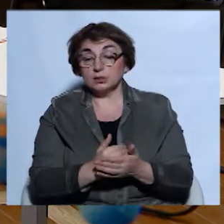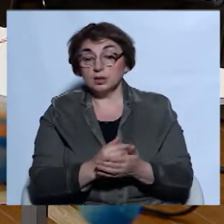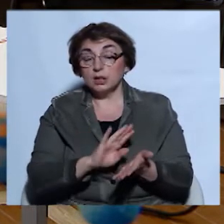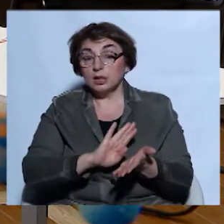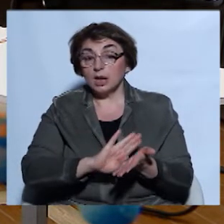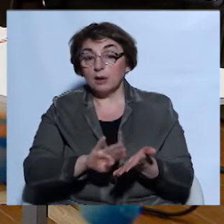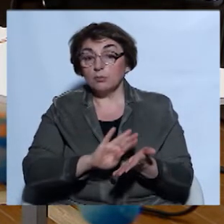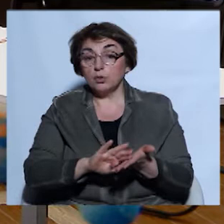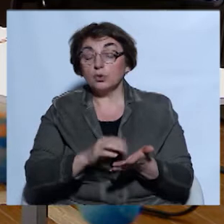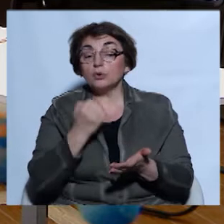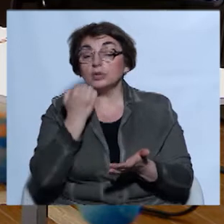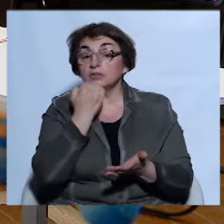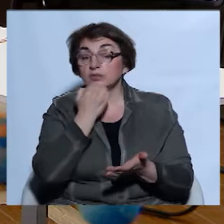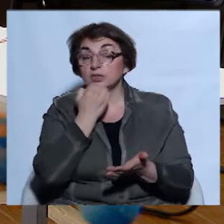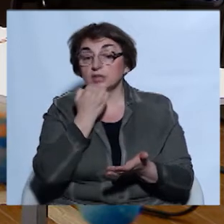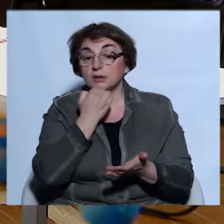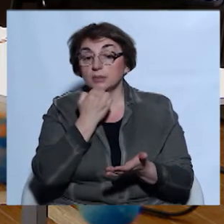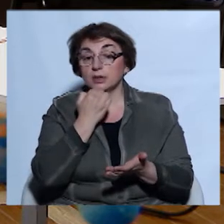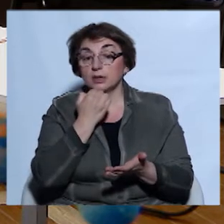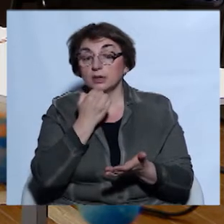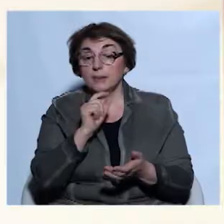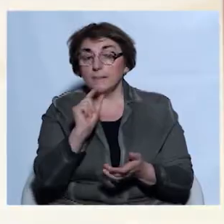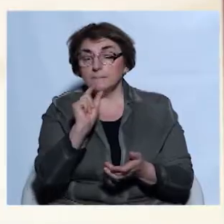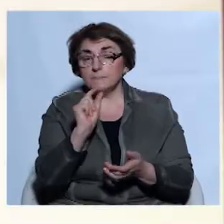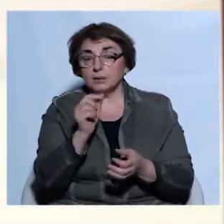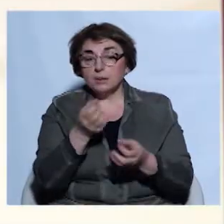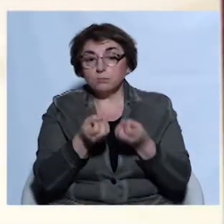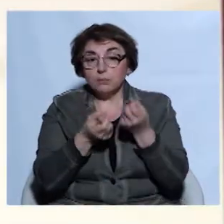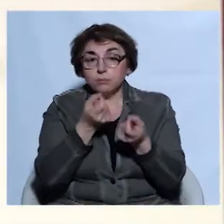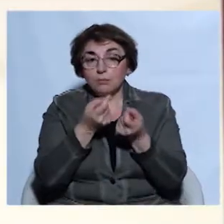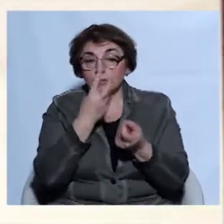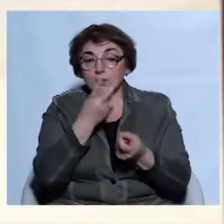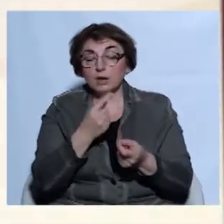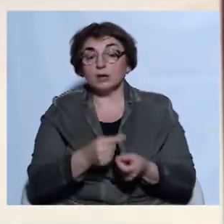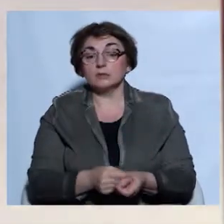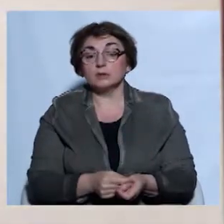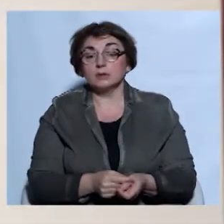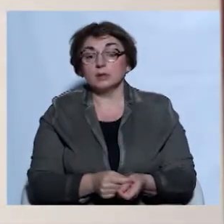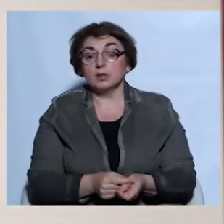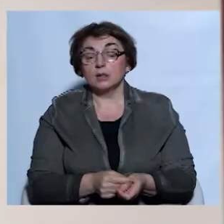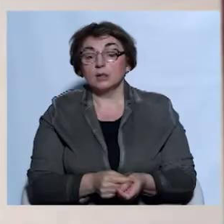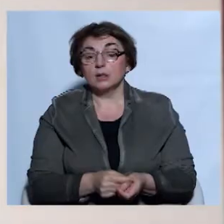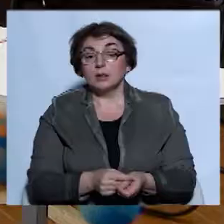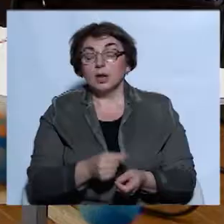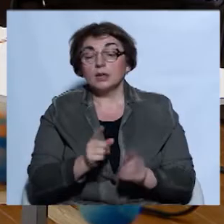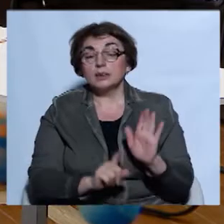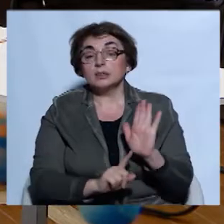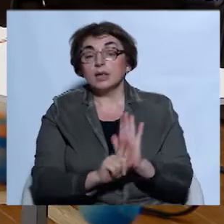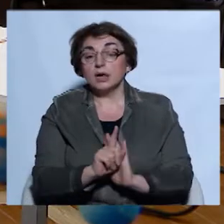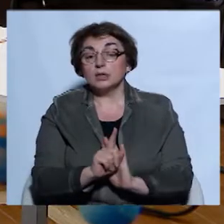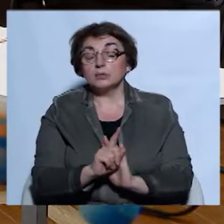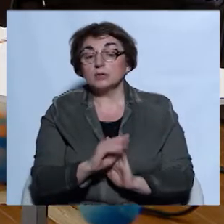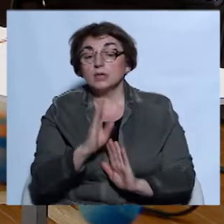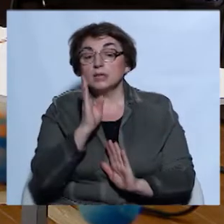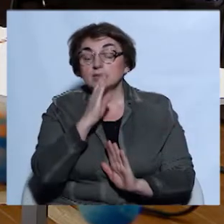შედეგად გამოიყო ნივთიერება, პატარა ბუშტულები შეინიშნება შეთბობის შედეგად, ანუ